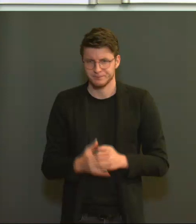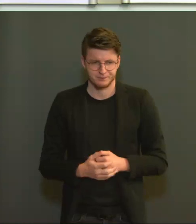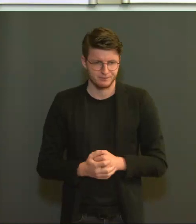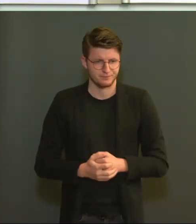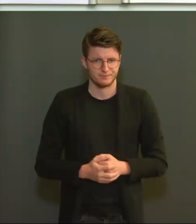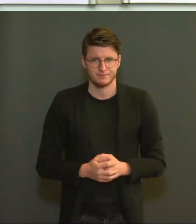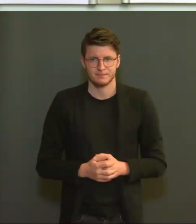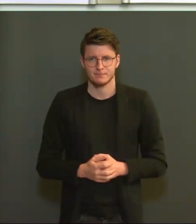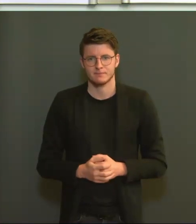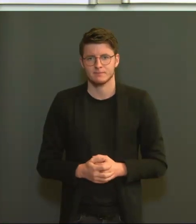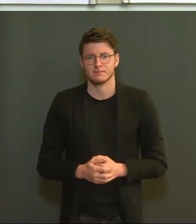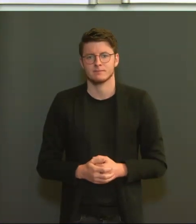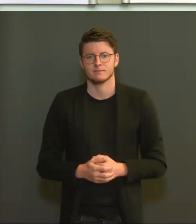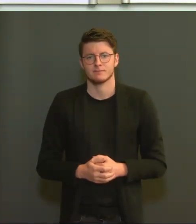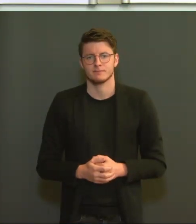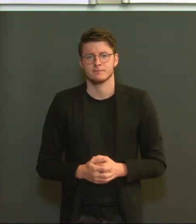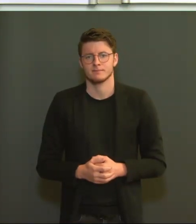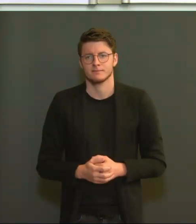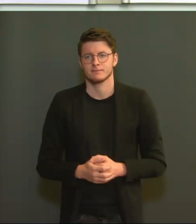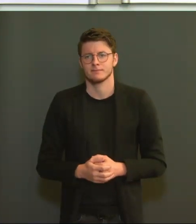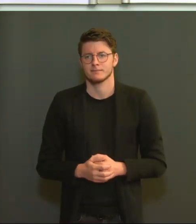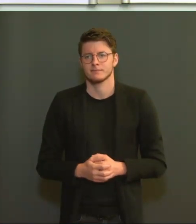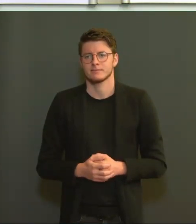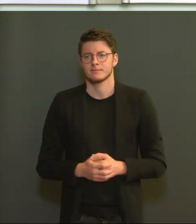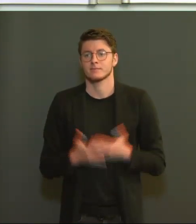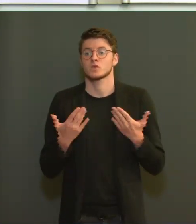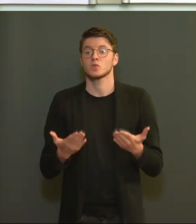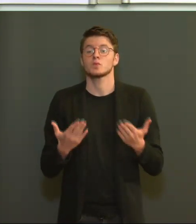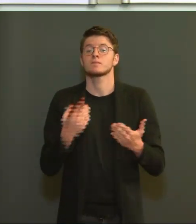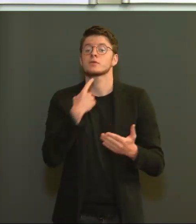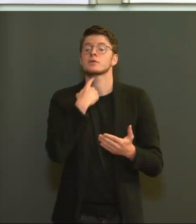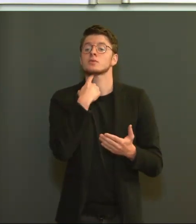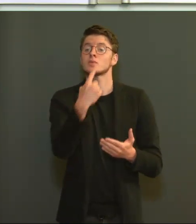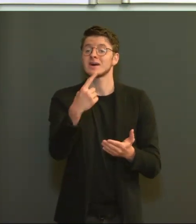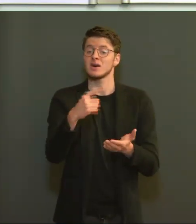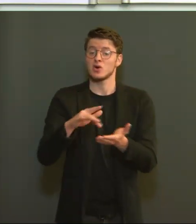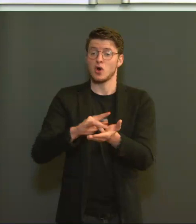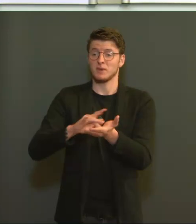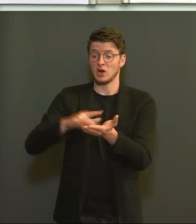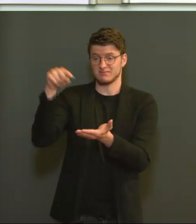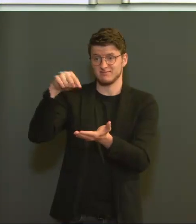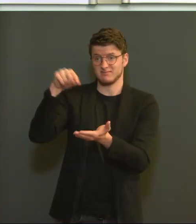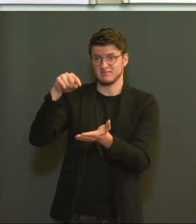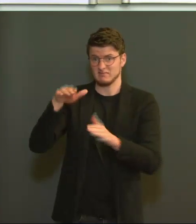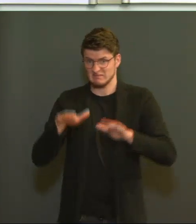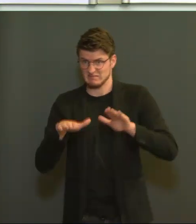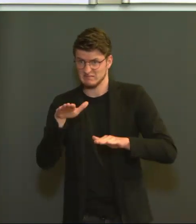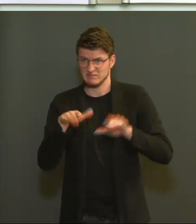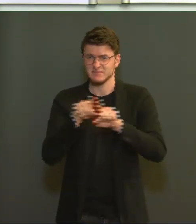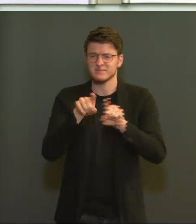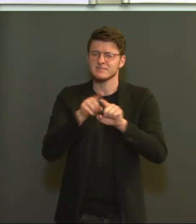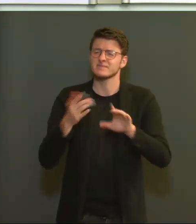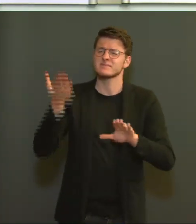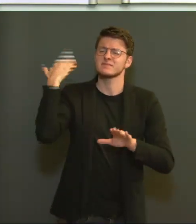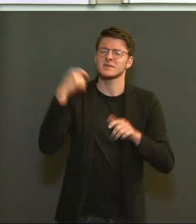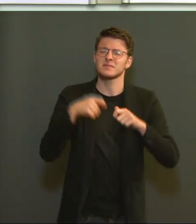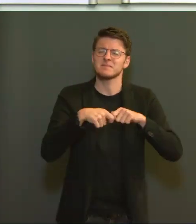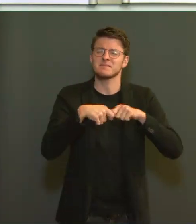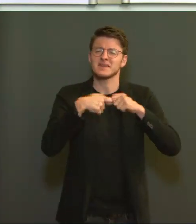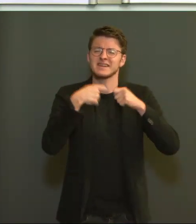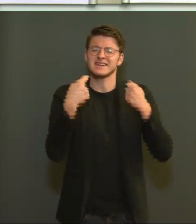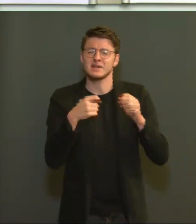De weekgemiddelden hier liggen ondertussen al bijna drie keer zo hoog als tijdens de beginfase van